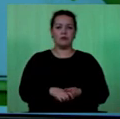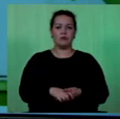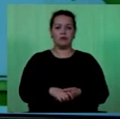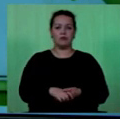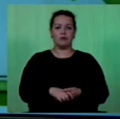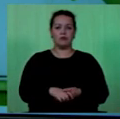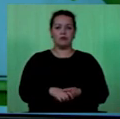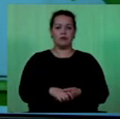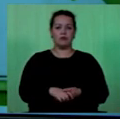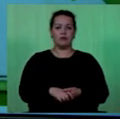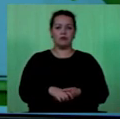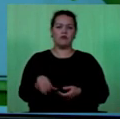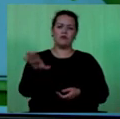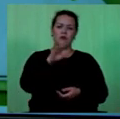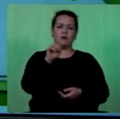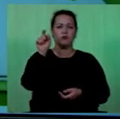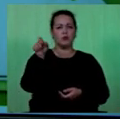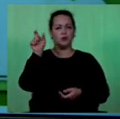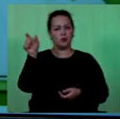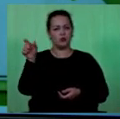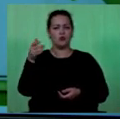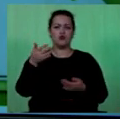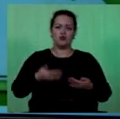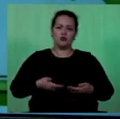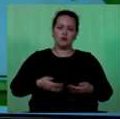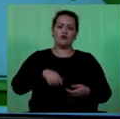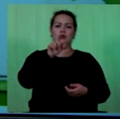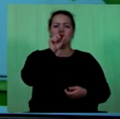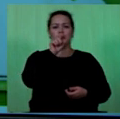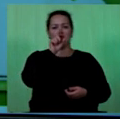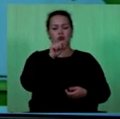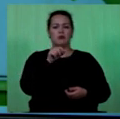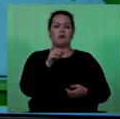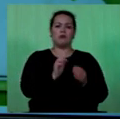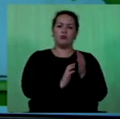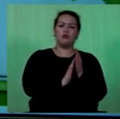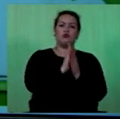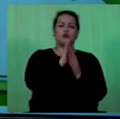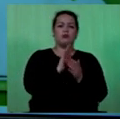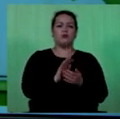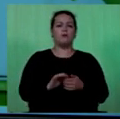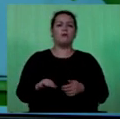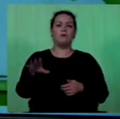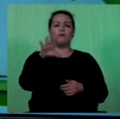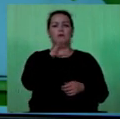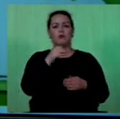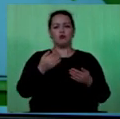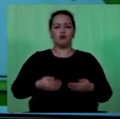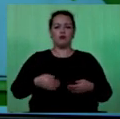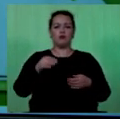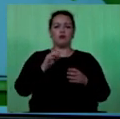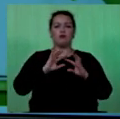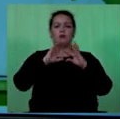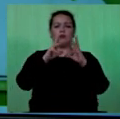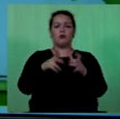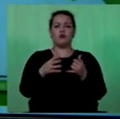Все мы – люди, звери, птицы, растения – все мы живем на